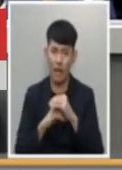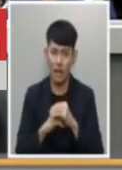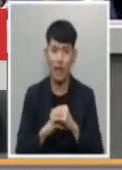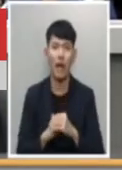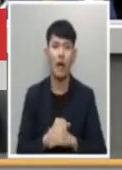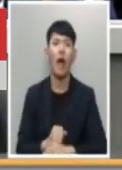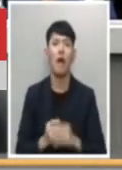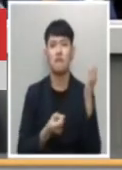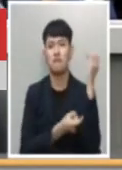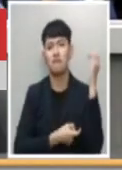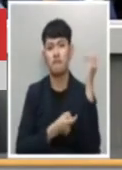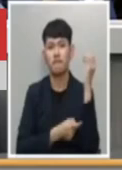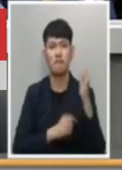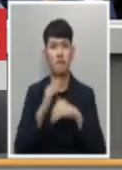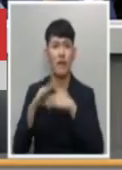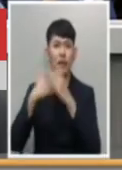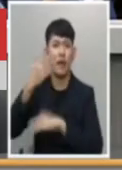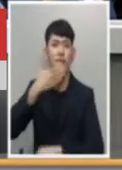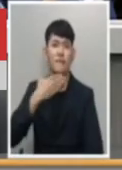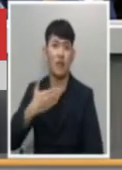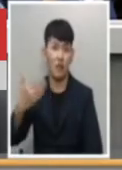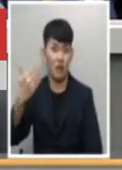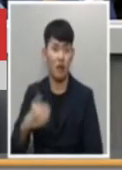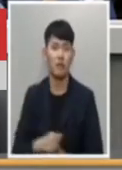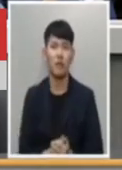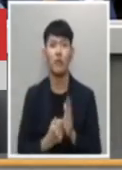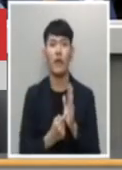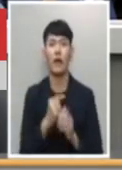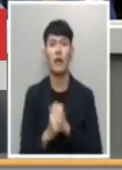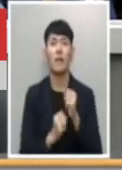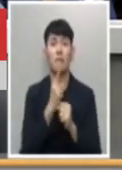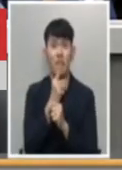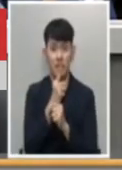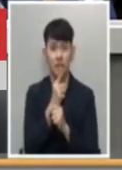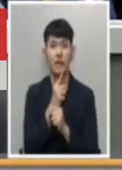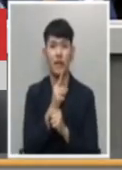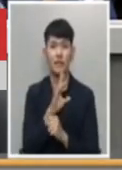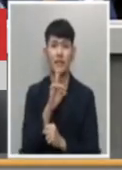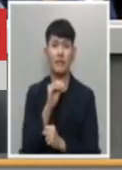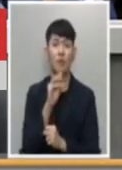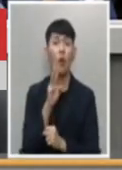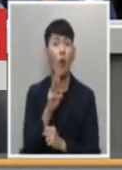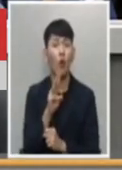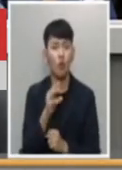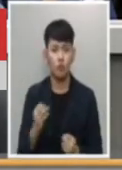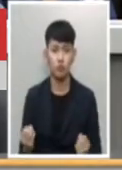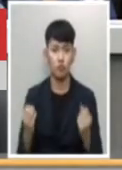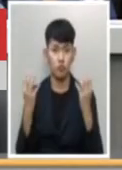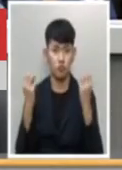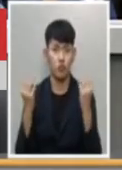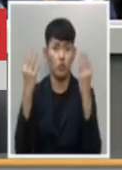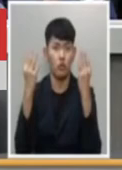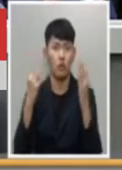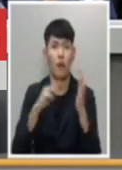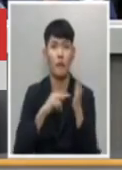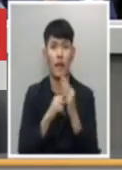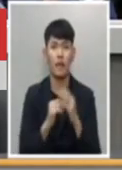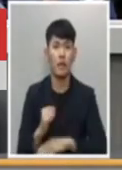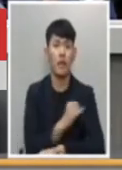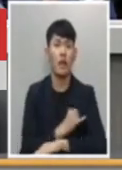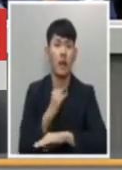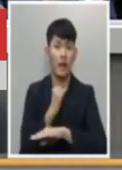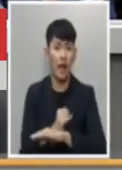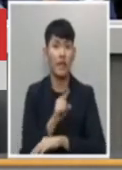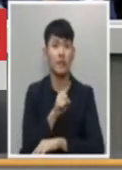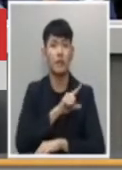ปกติ76ต้นถ้าเราตัด1ล้านไร่ก็คือตัด76ล้านต้นถ้าปลูกใหม่ก็